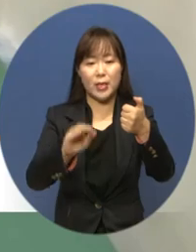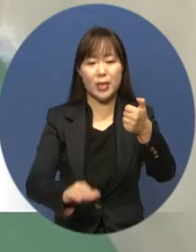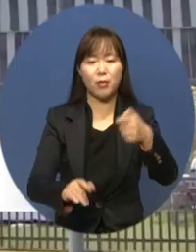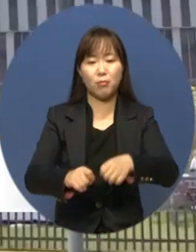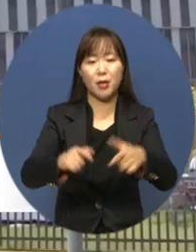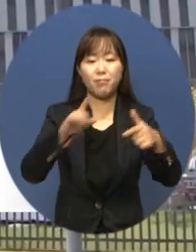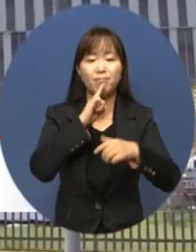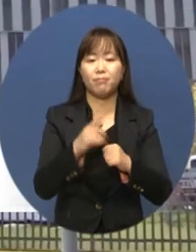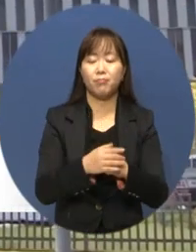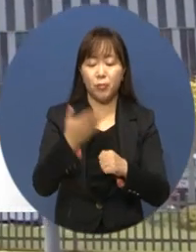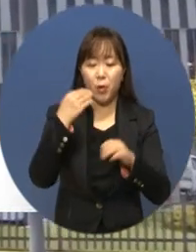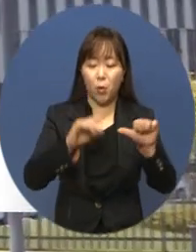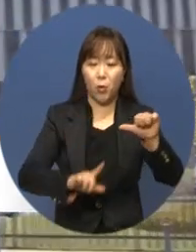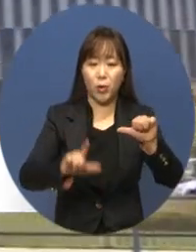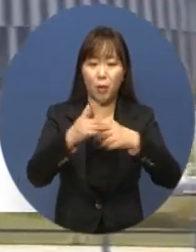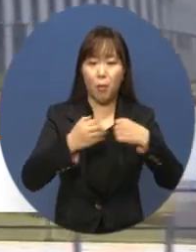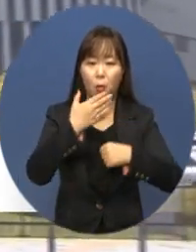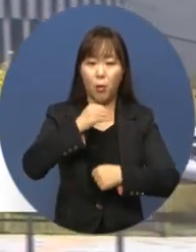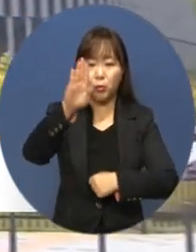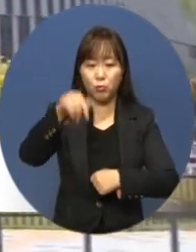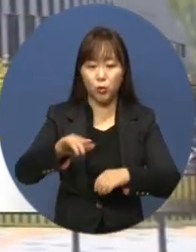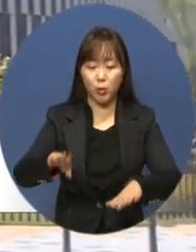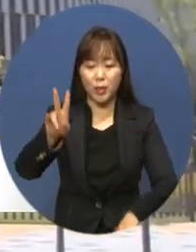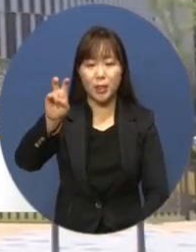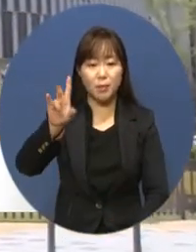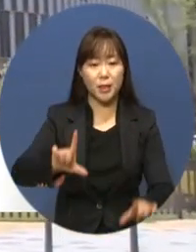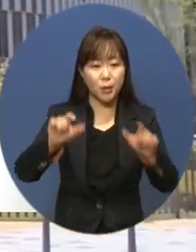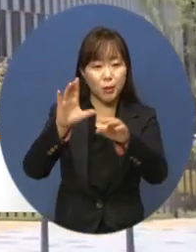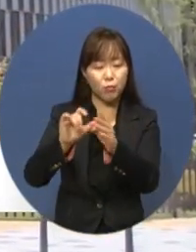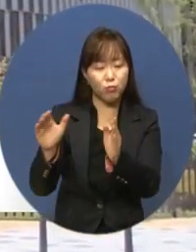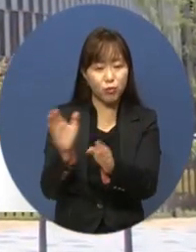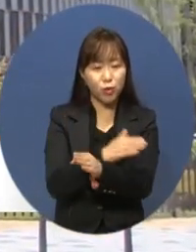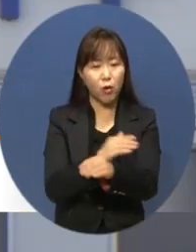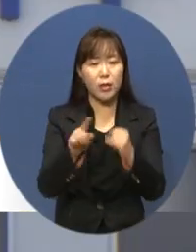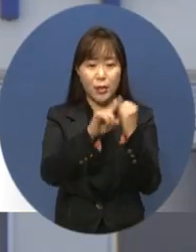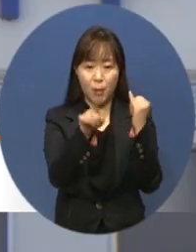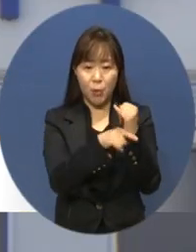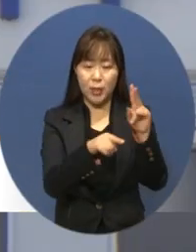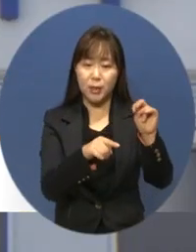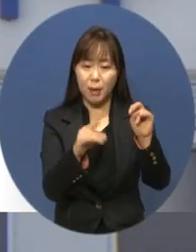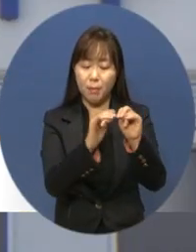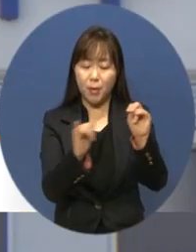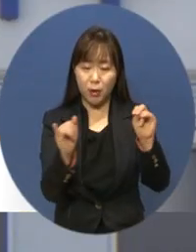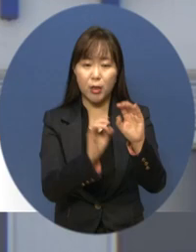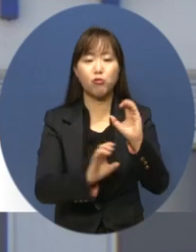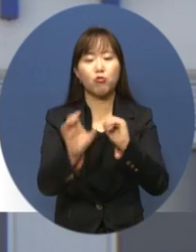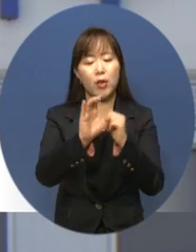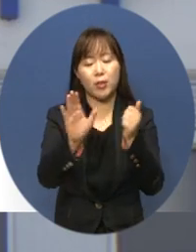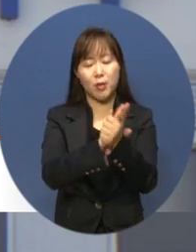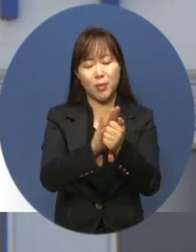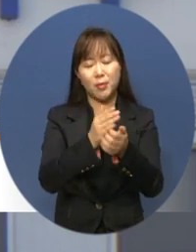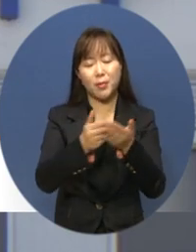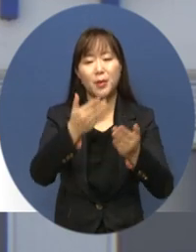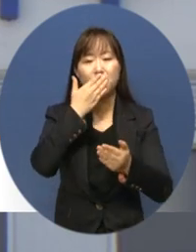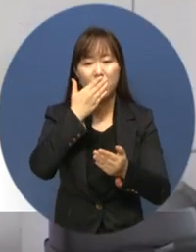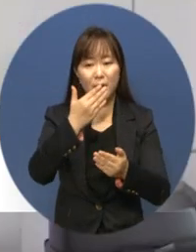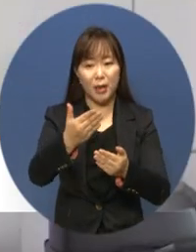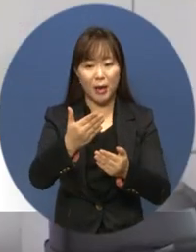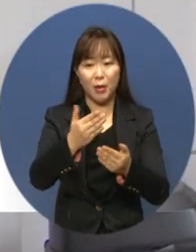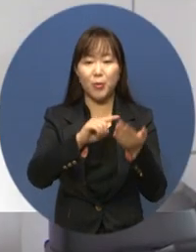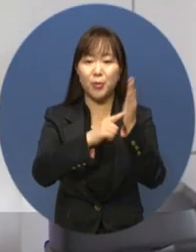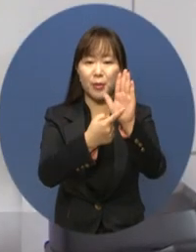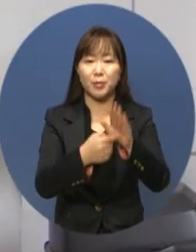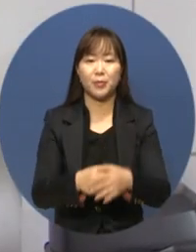지난 5일 보건복지부는 오는 22일부터 산모 약 2만 명이 추가적으로 해당 서비스를 받을 수 있게